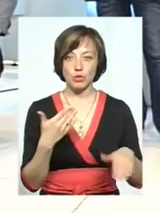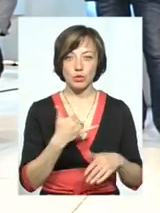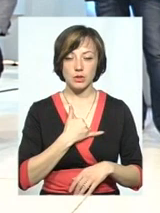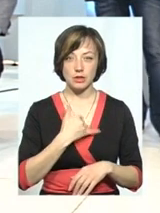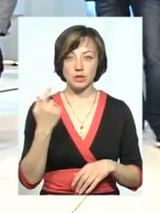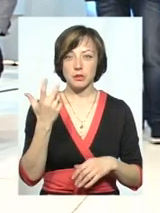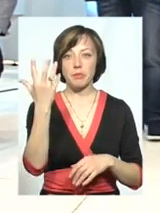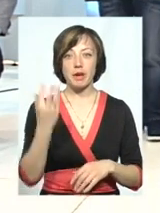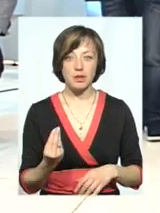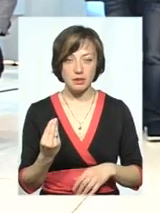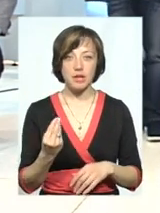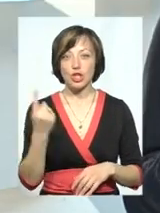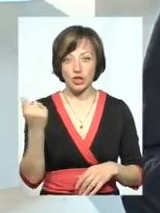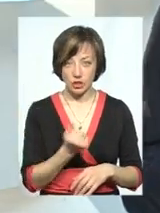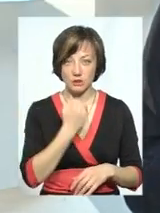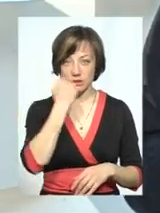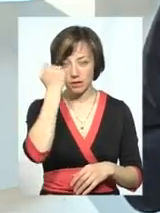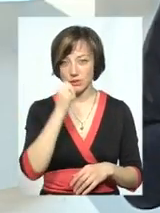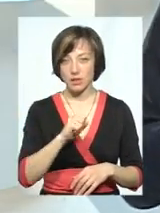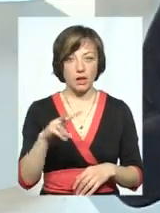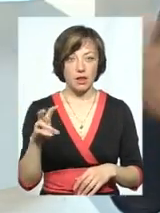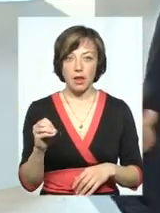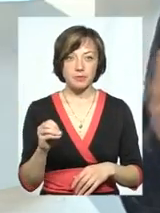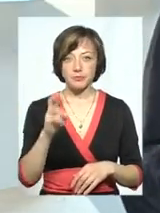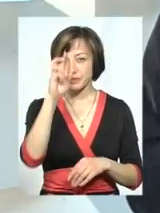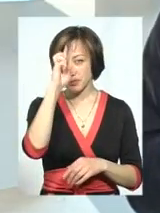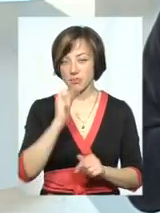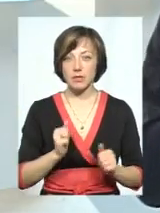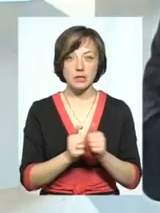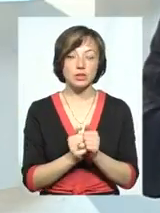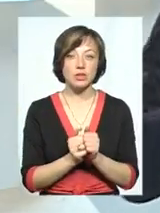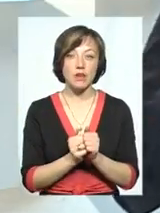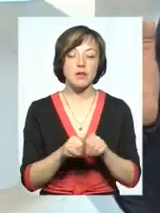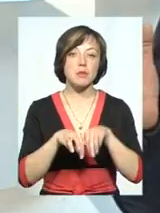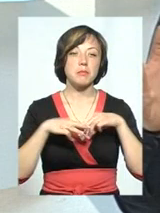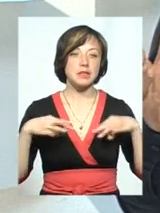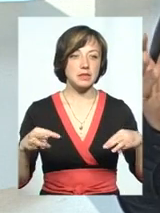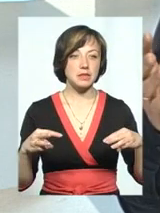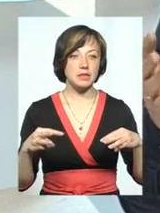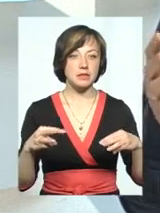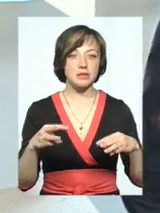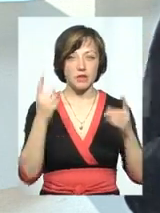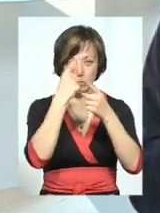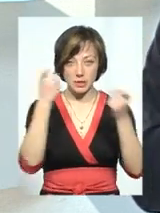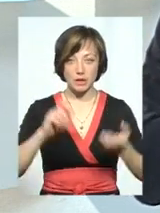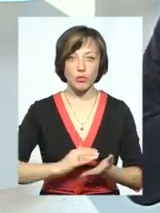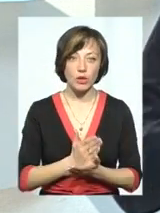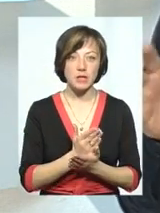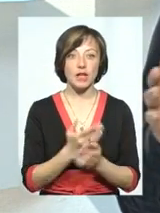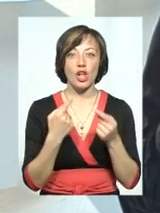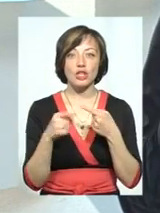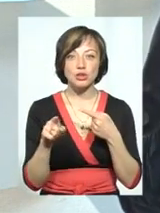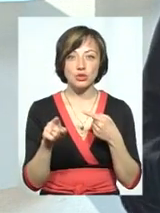майже тиждень, да? Дякую. Але держава, Міністерство інформаційної політики,